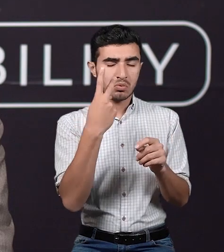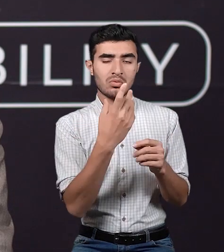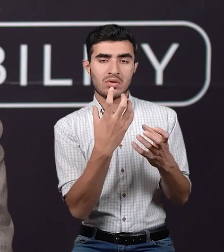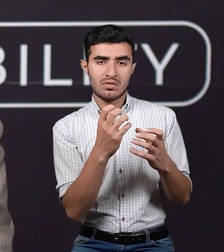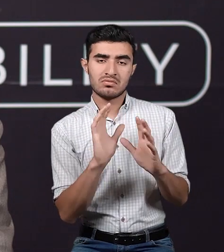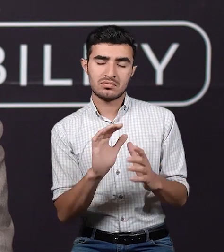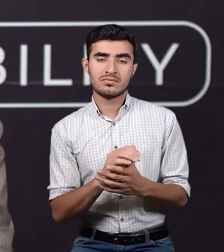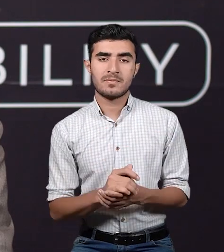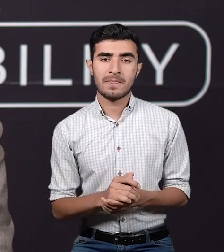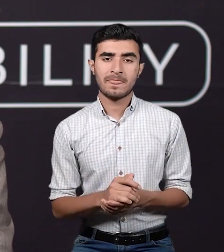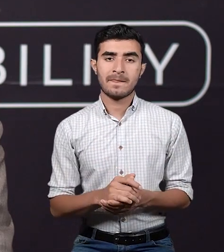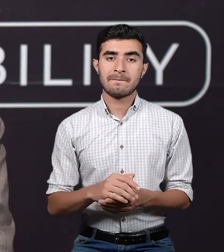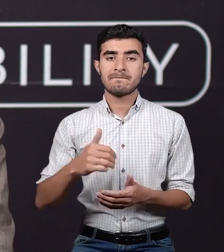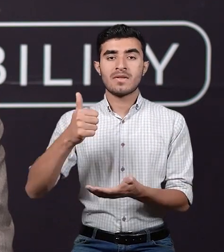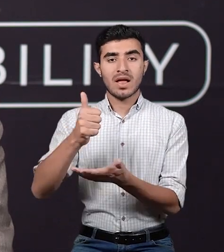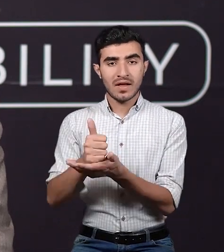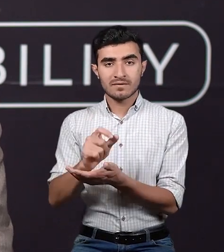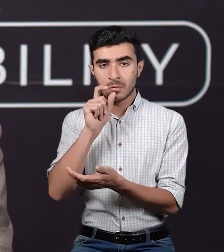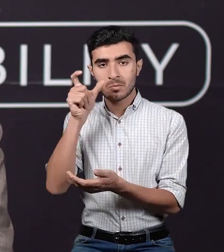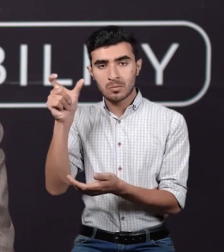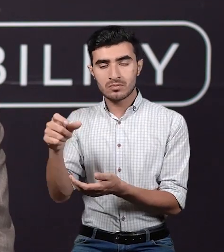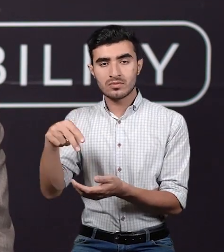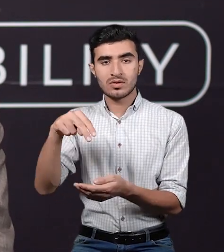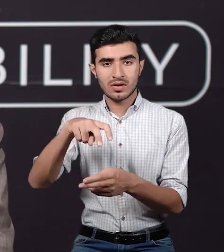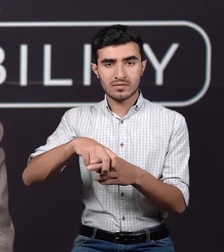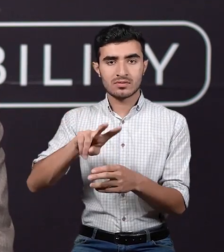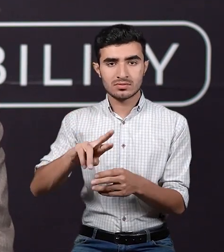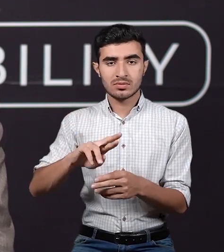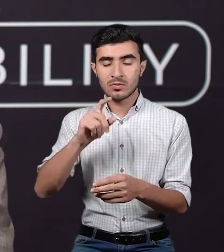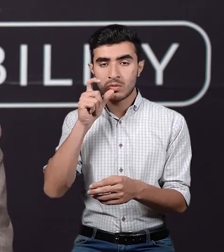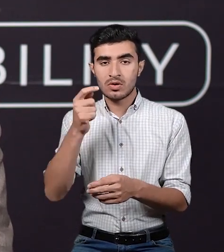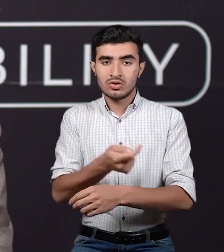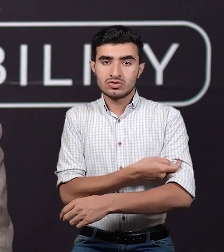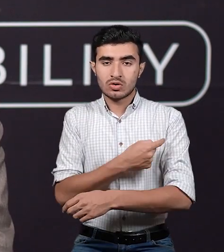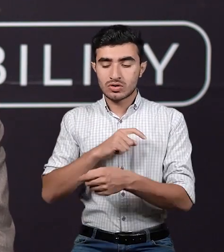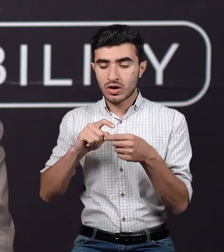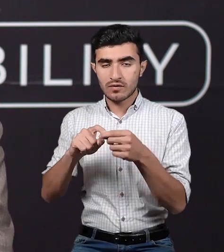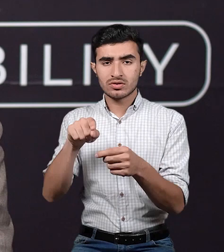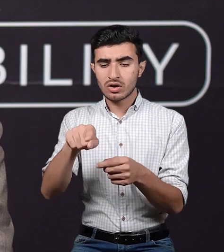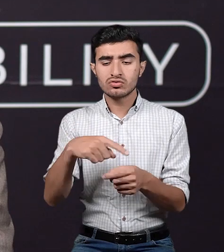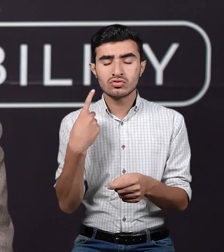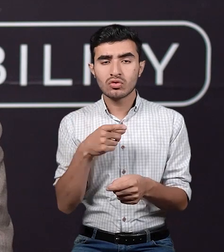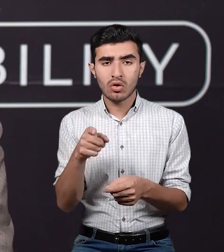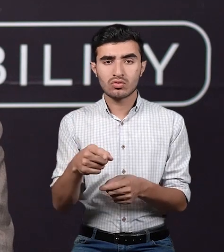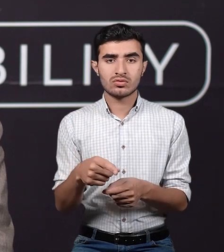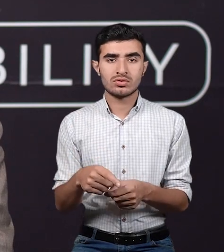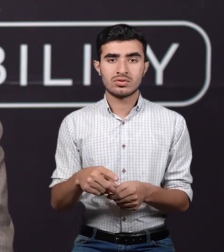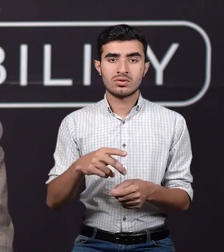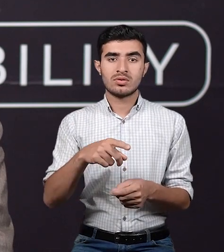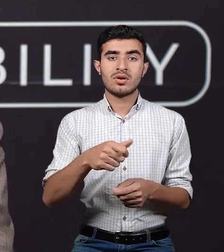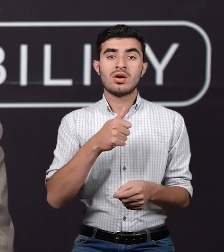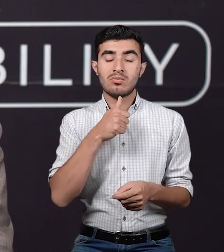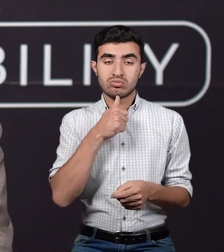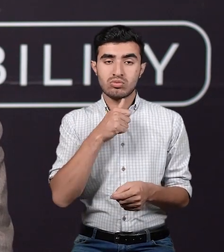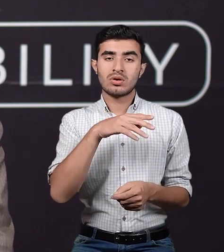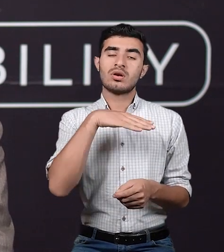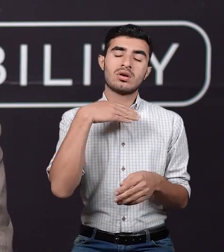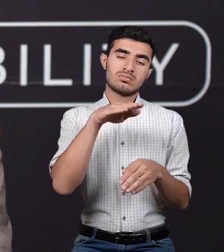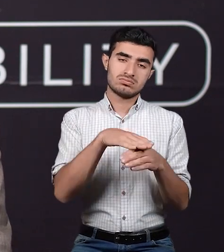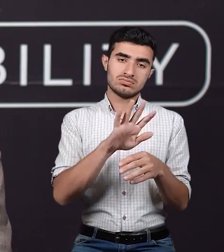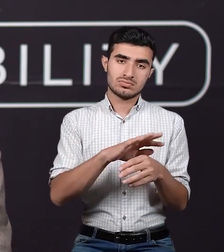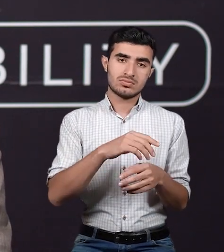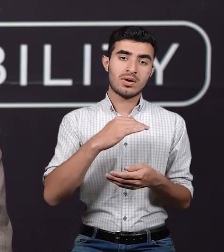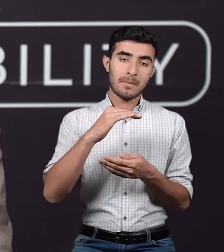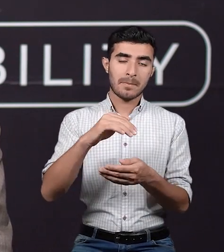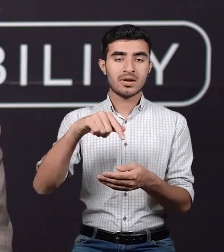والے نوجوان سے پوچھا۔ جی، میں ان کا بیٹا ہوں، نوجوان کے منہ سے نکلا۔ آپ کے والد کی طبیعت کچھ زیادہ